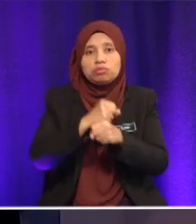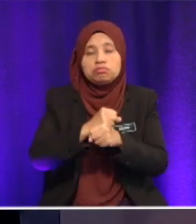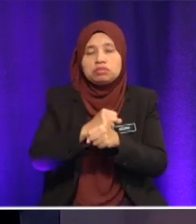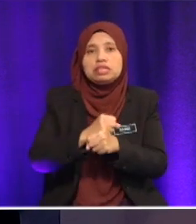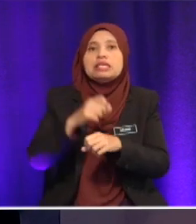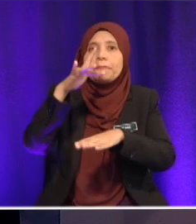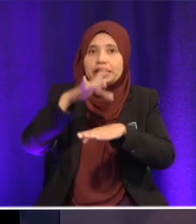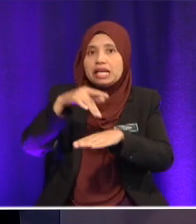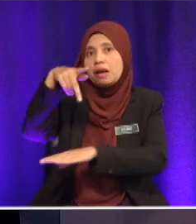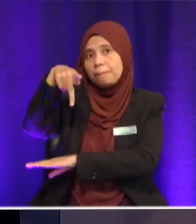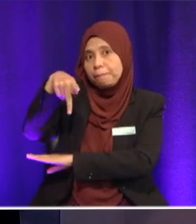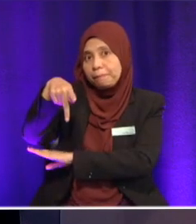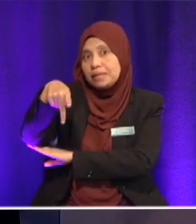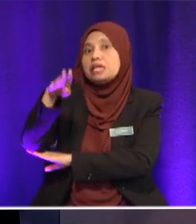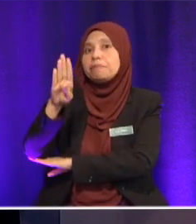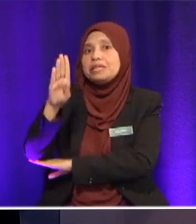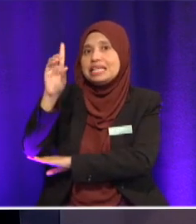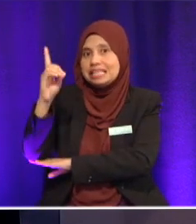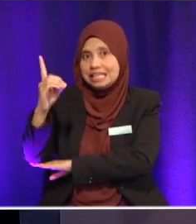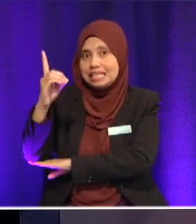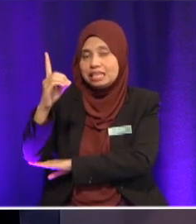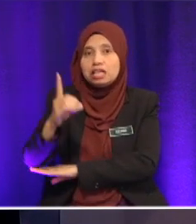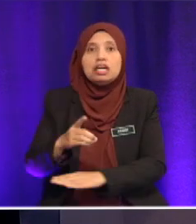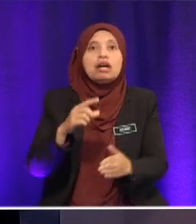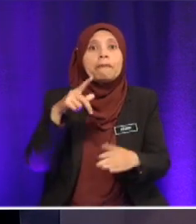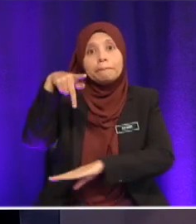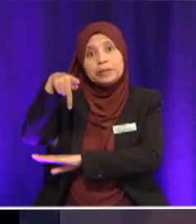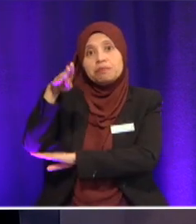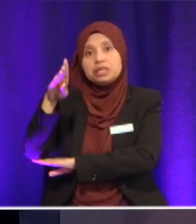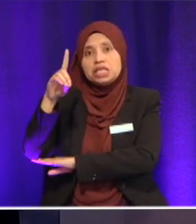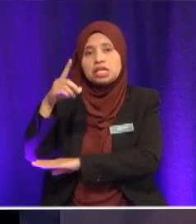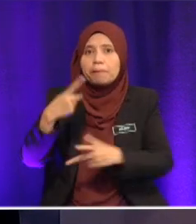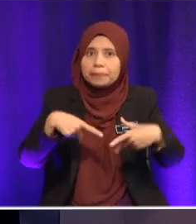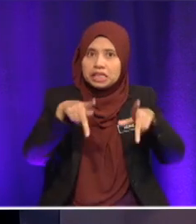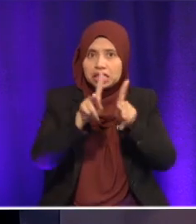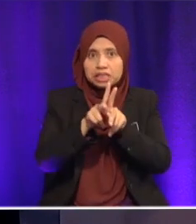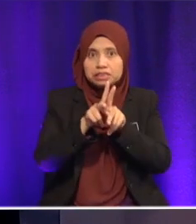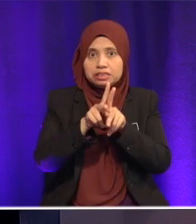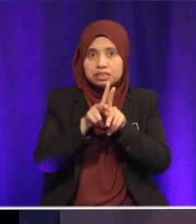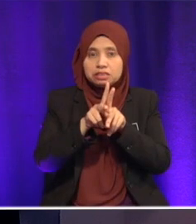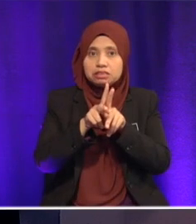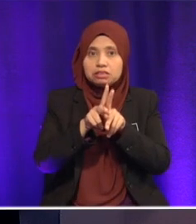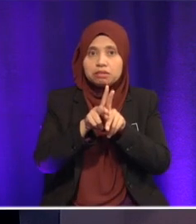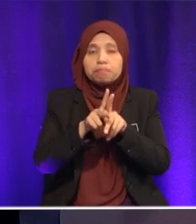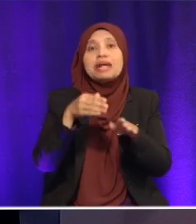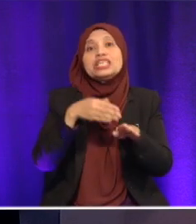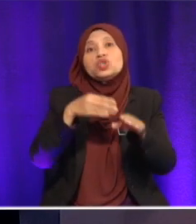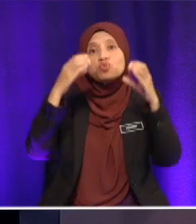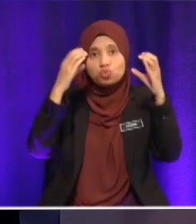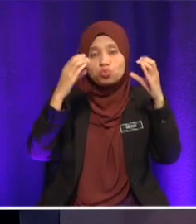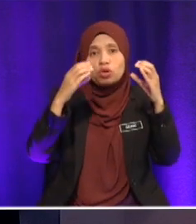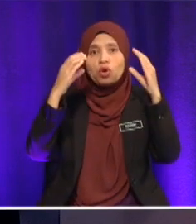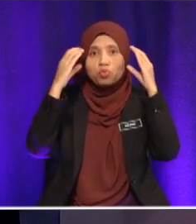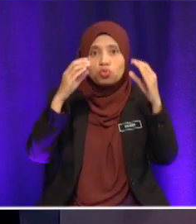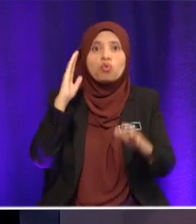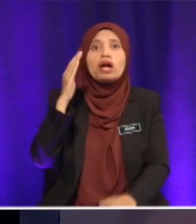PBD jadi PBD ini dia kepentingannya pada guru-guru akan tahu